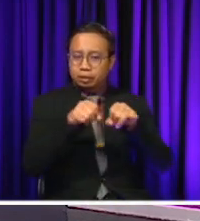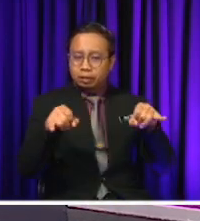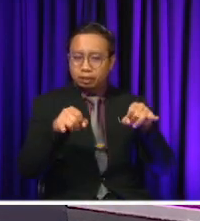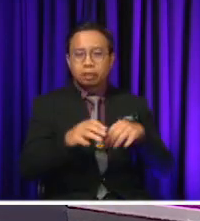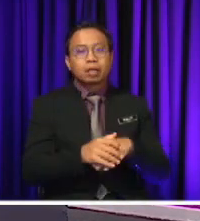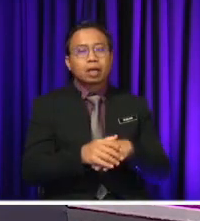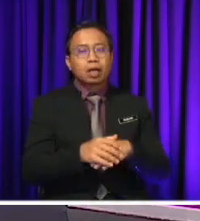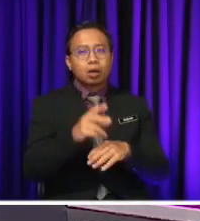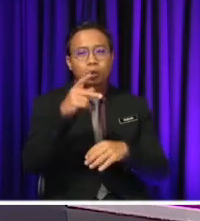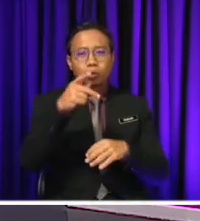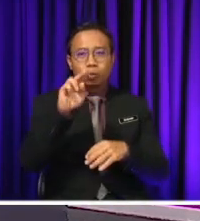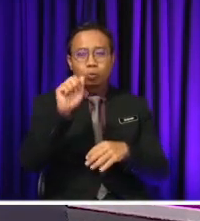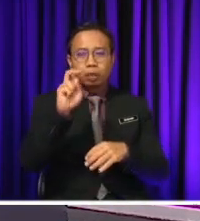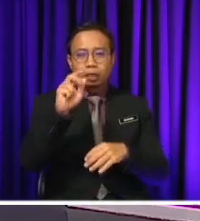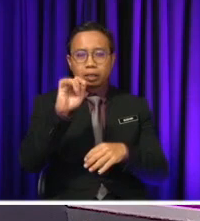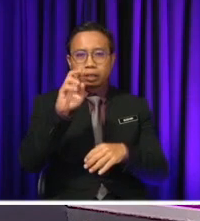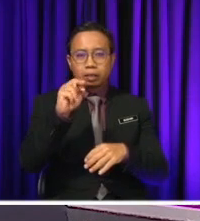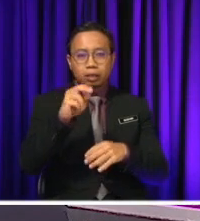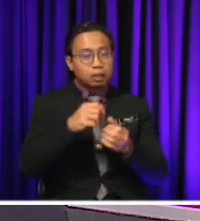berdasarkan lukisannya